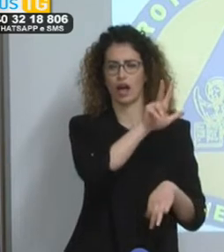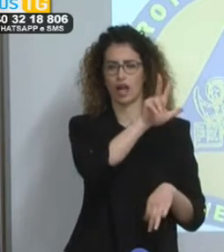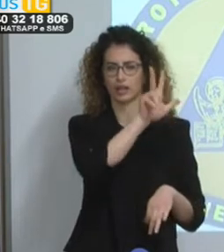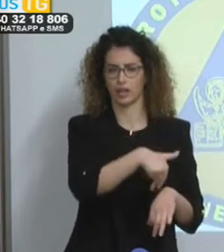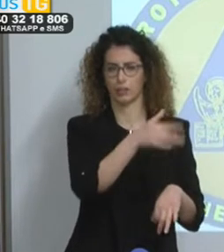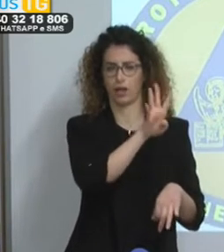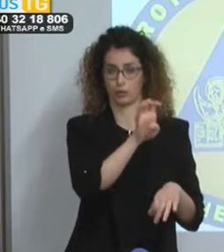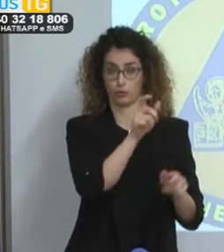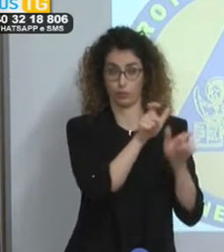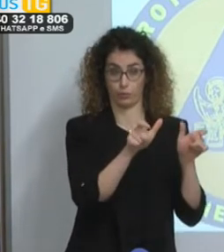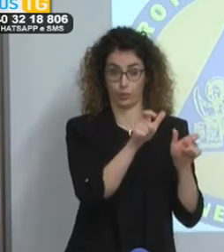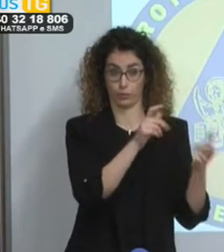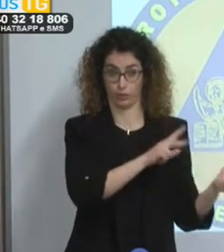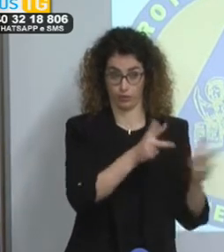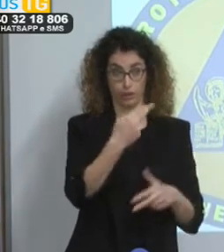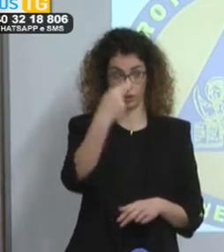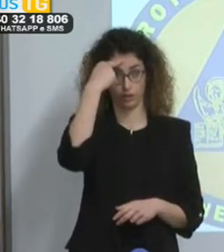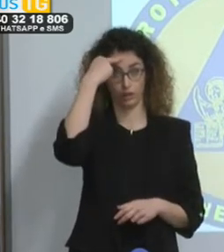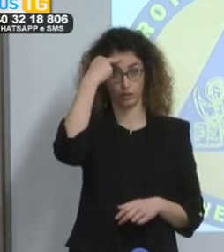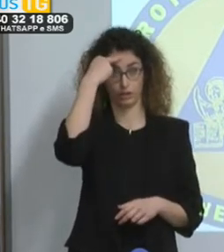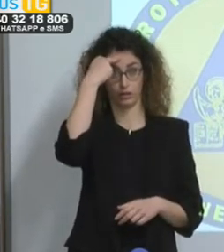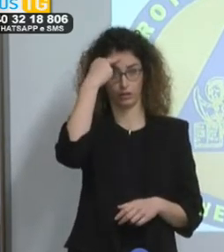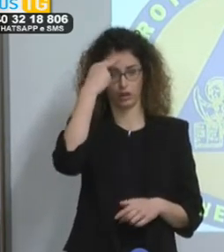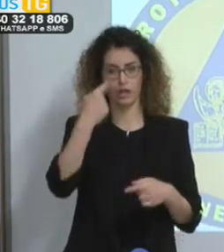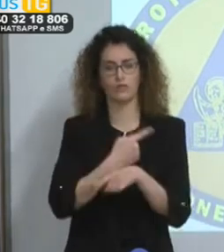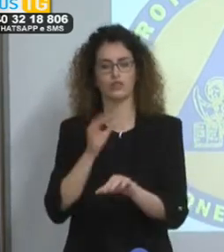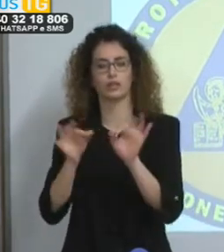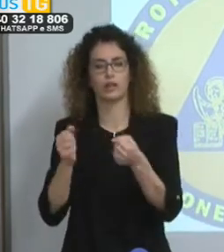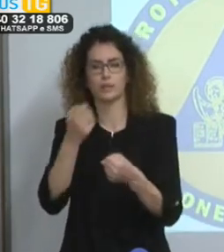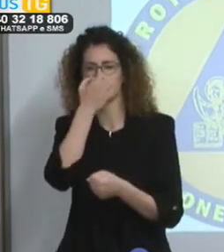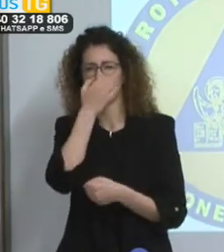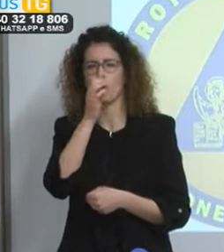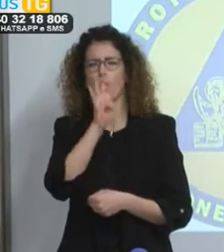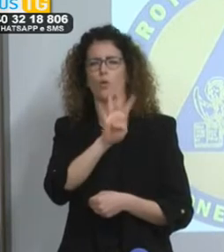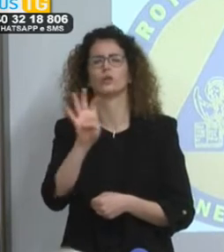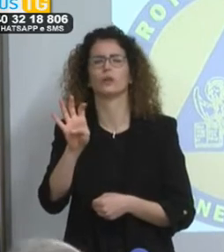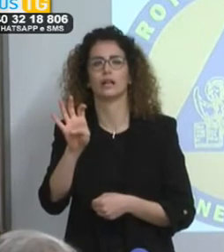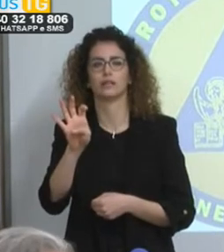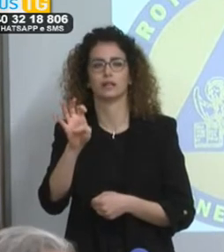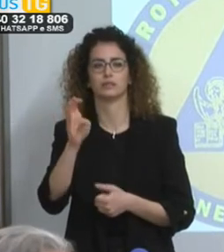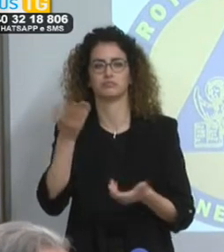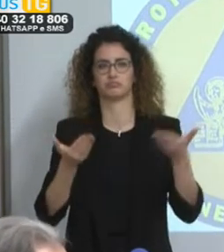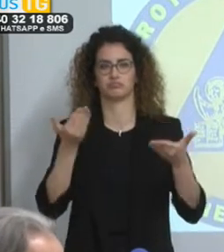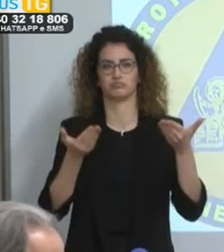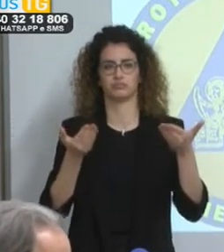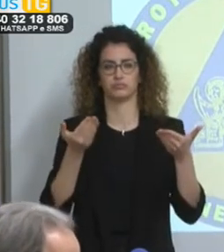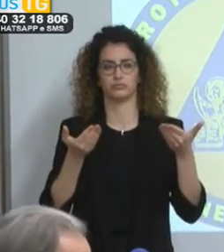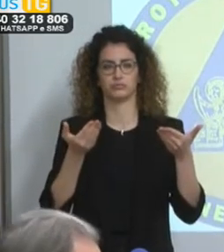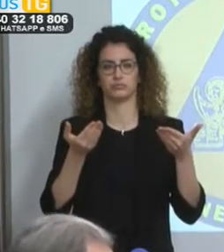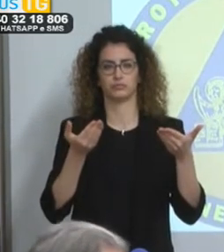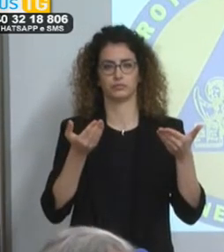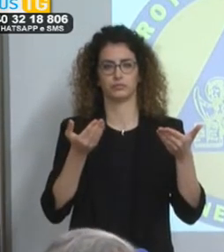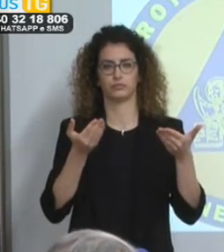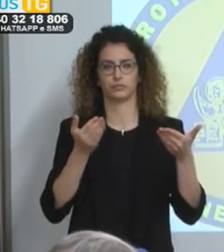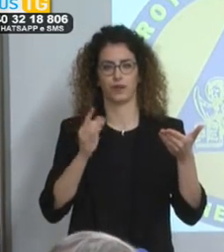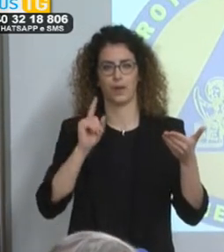ricoverati, ve lo ricordate? E le terapie intensive che erano a 4,40. Se guardate la proporzione, era una proporzione a